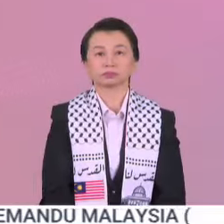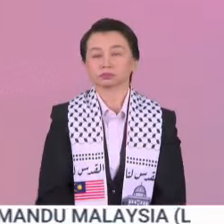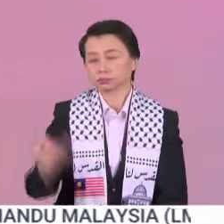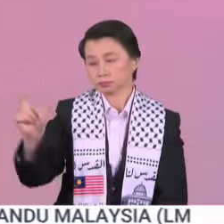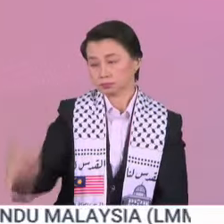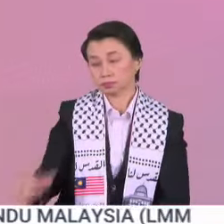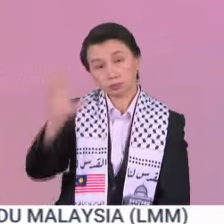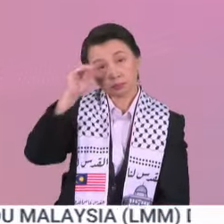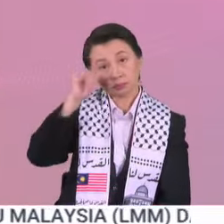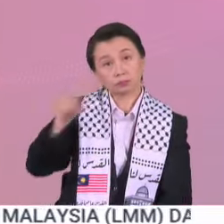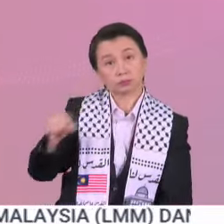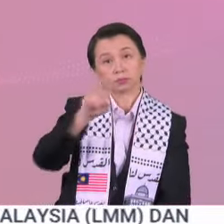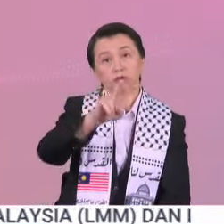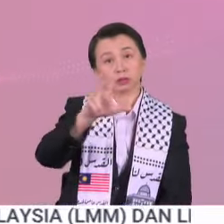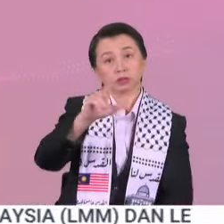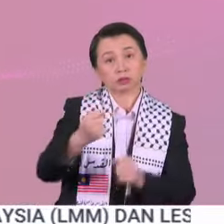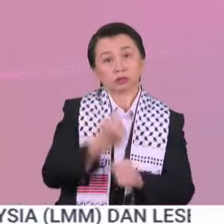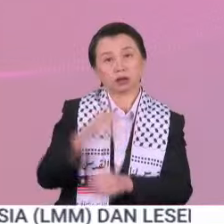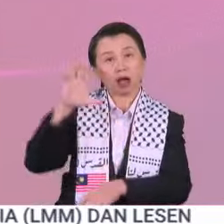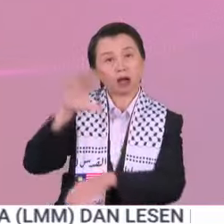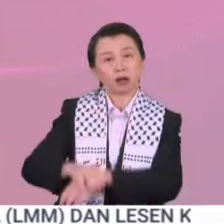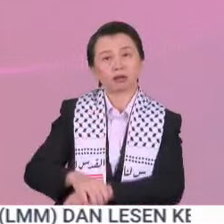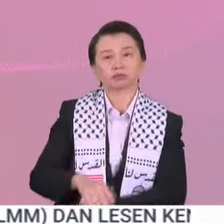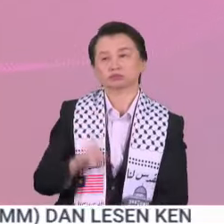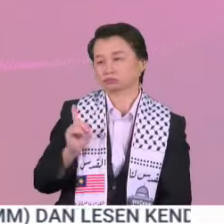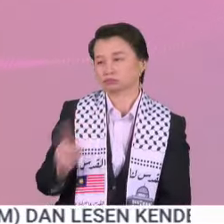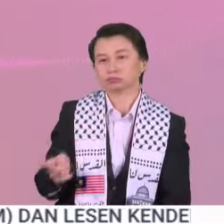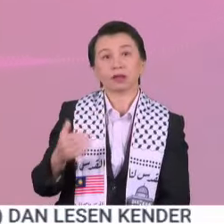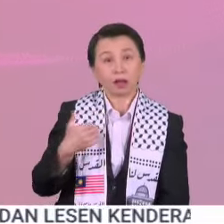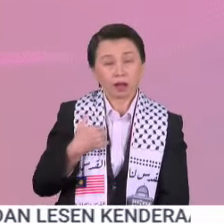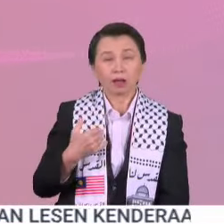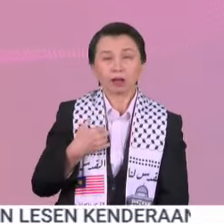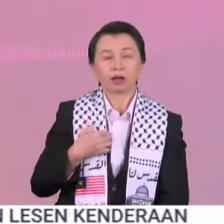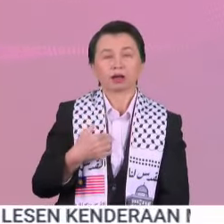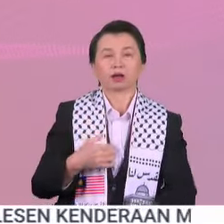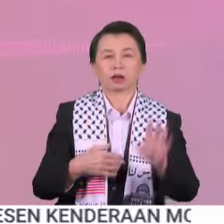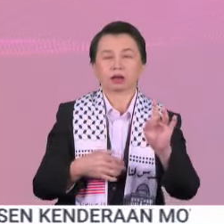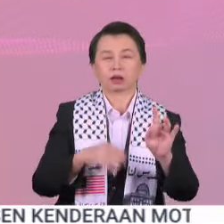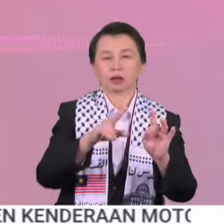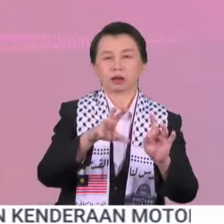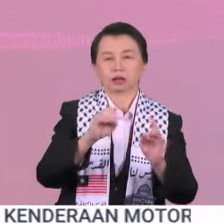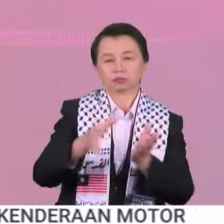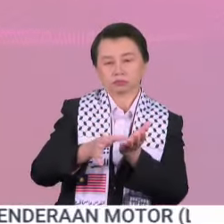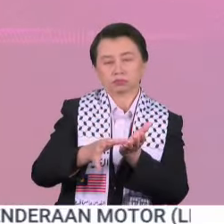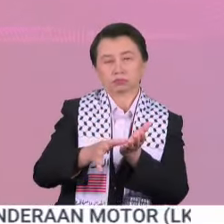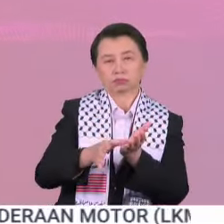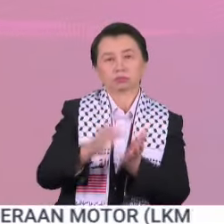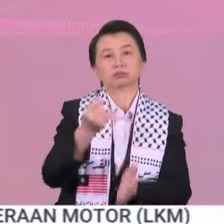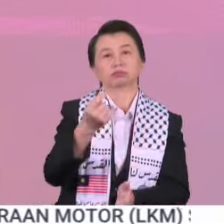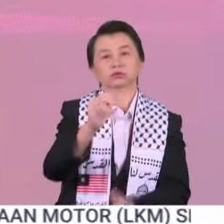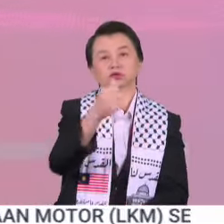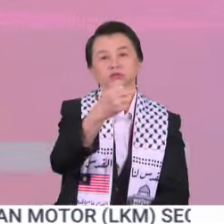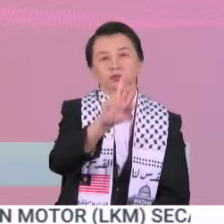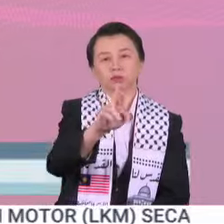Seorang lelaki berusia 23 tahun diberkas kerana dipercayai memiliki 809 gram dadah bernilai